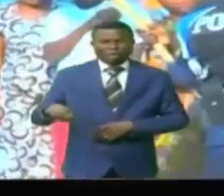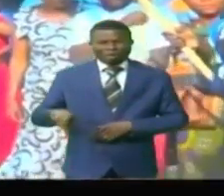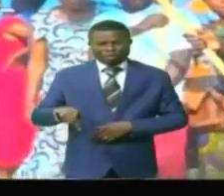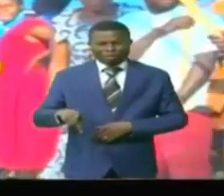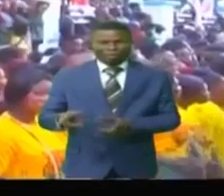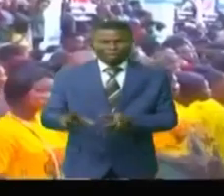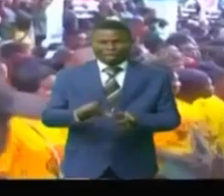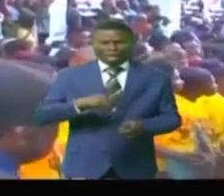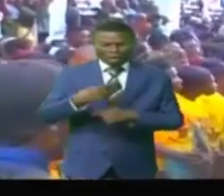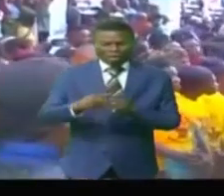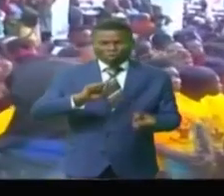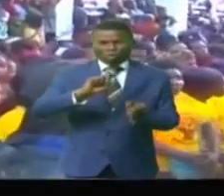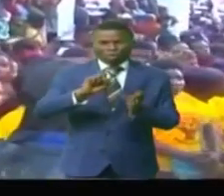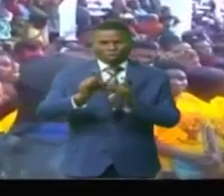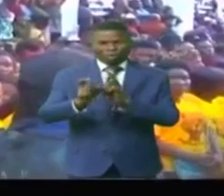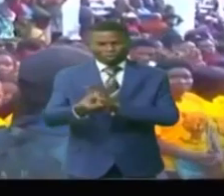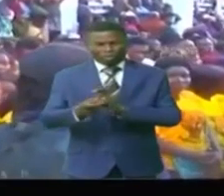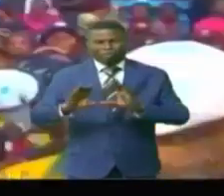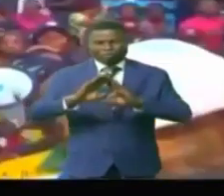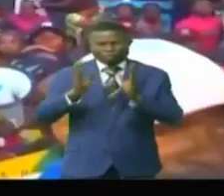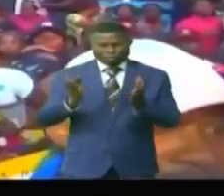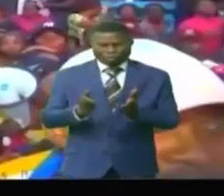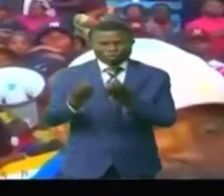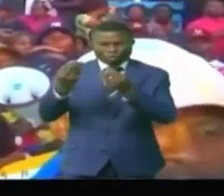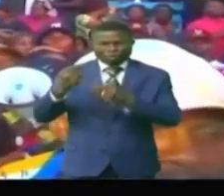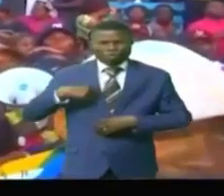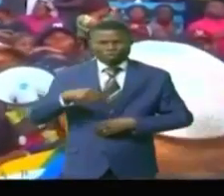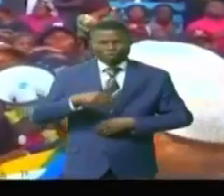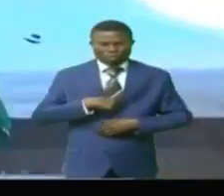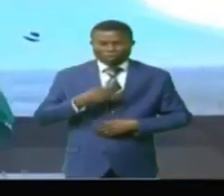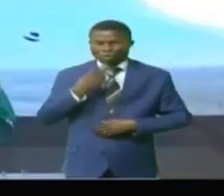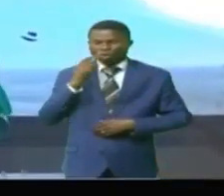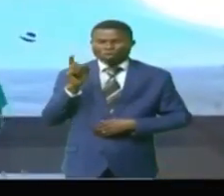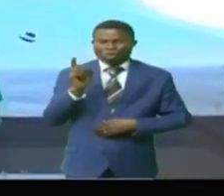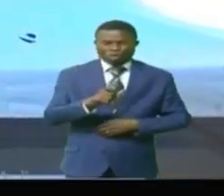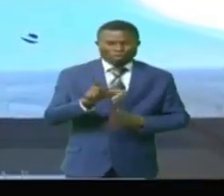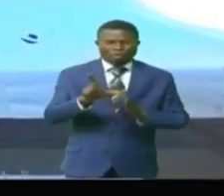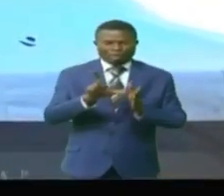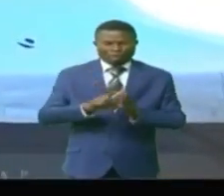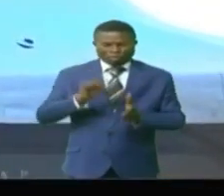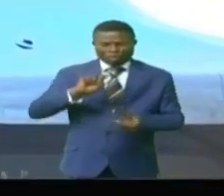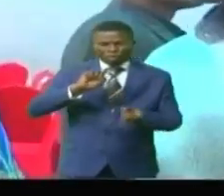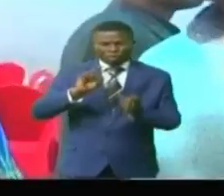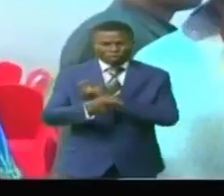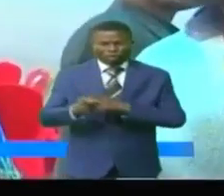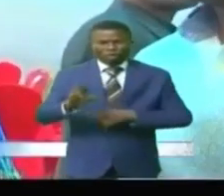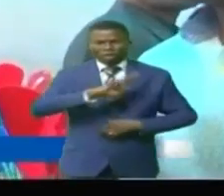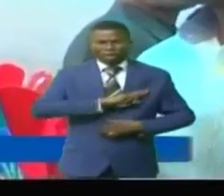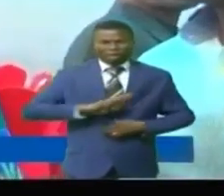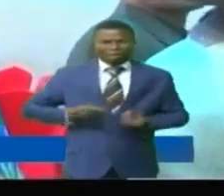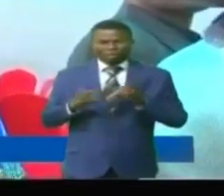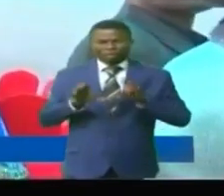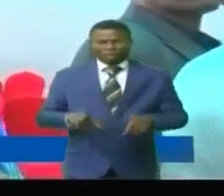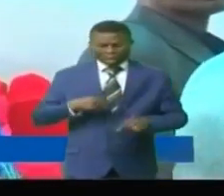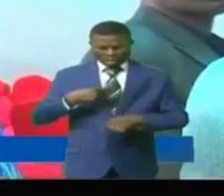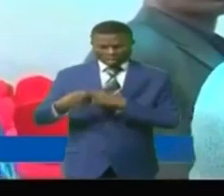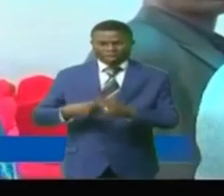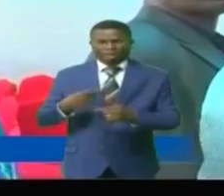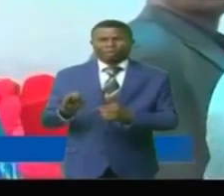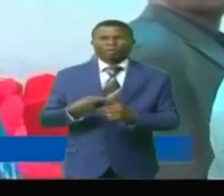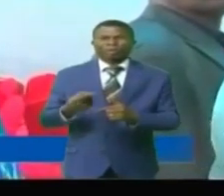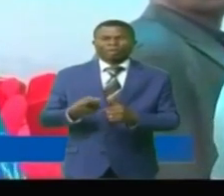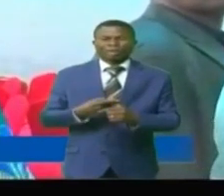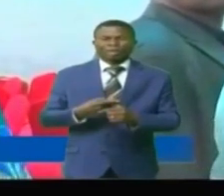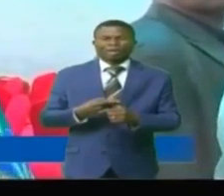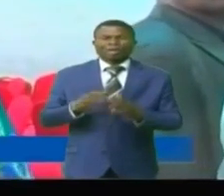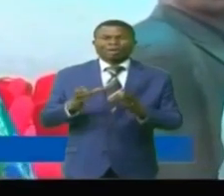se transformer. Avec tout ce qu'ils nous donnent comme instruction, nous allons changer la RDC. En commençant en tout cas